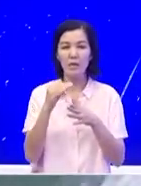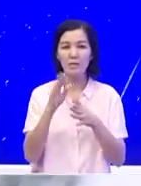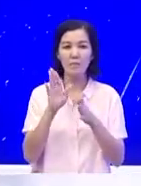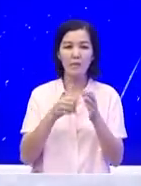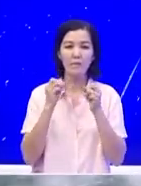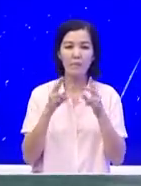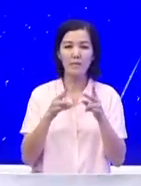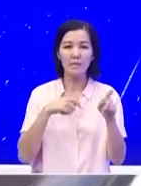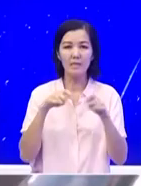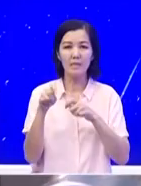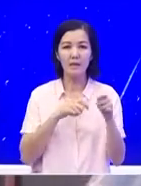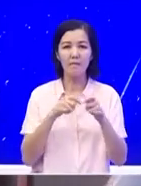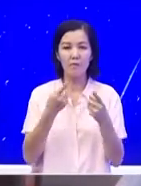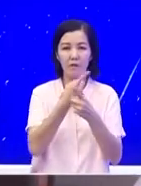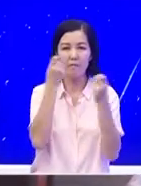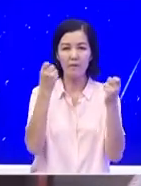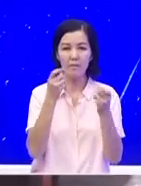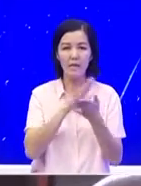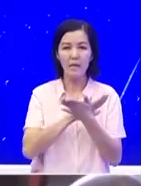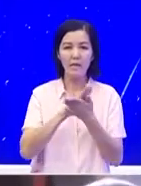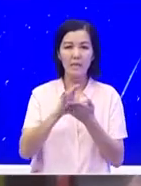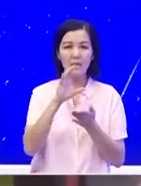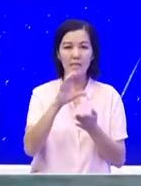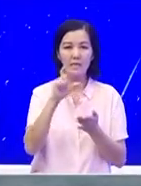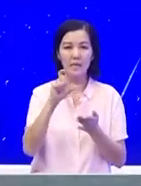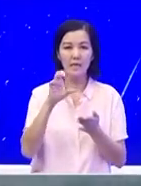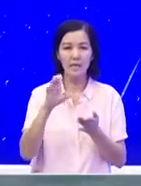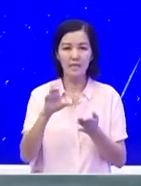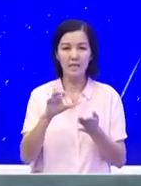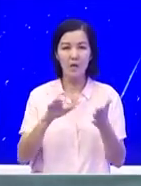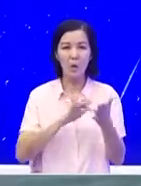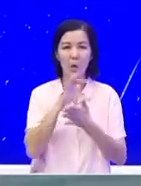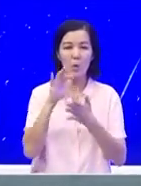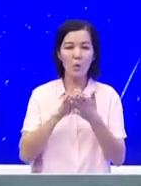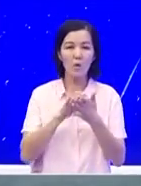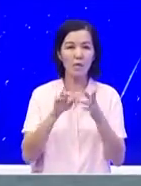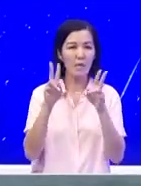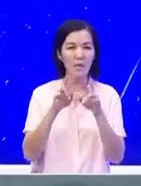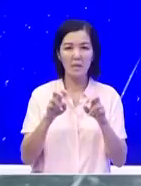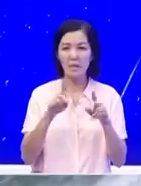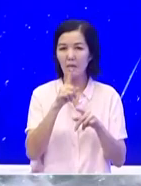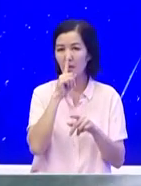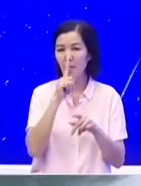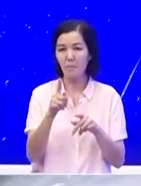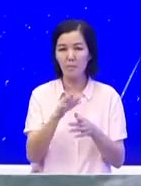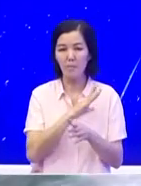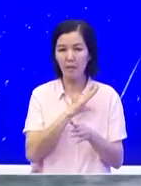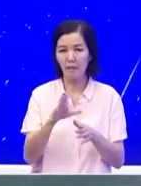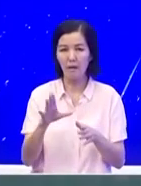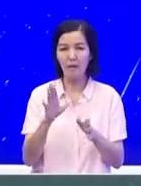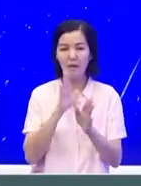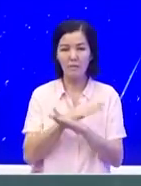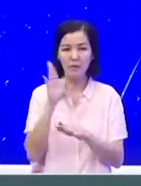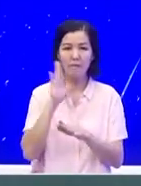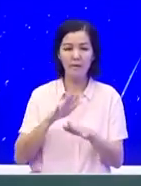услуг информирует о том, что санитарно-эпидемиологической службой города не проводились отборы проб воды из Капшигайского